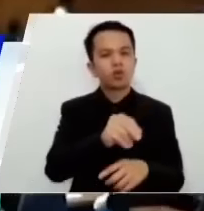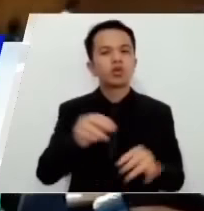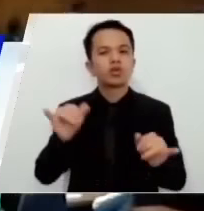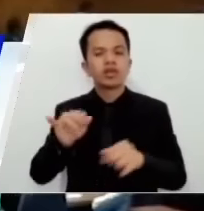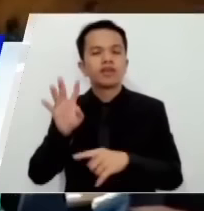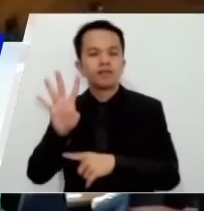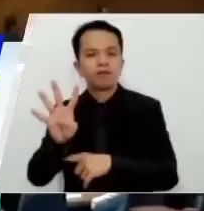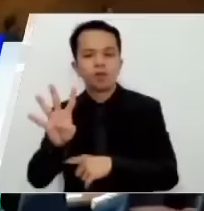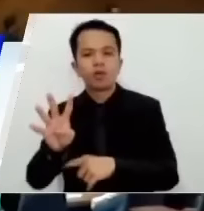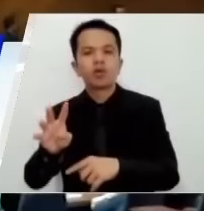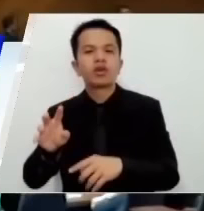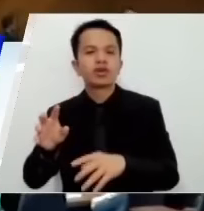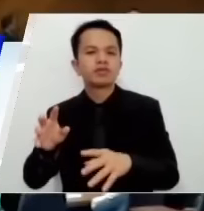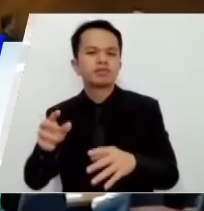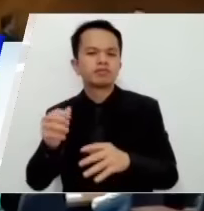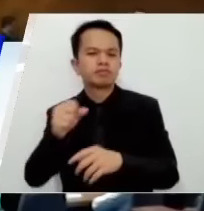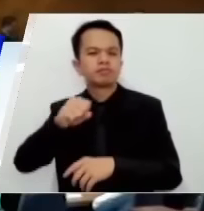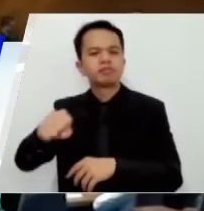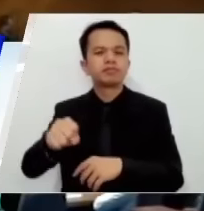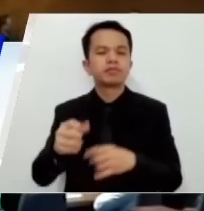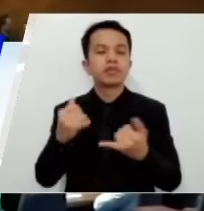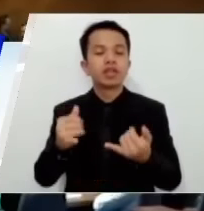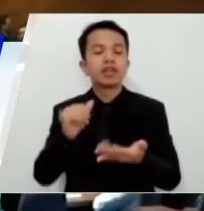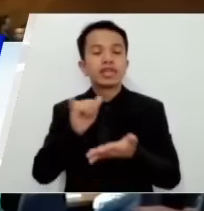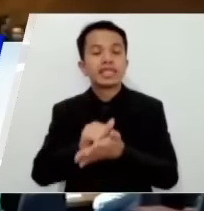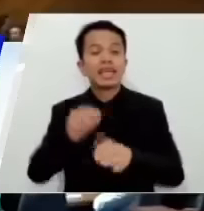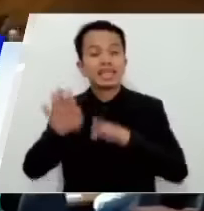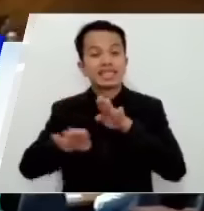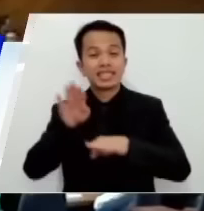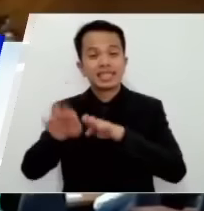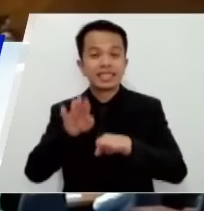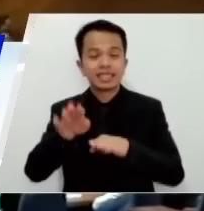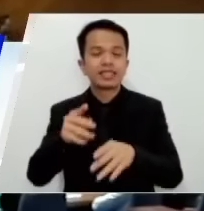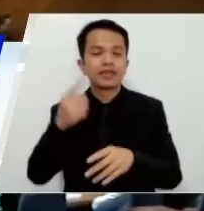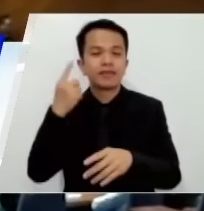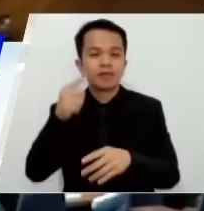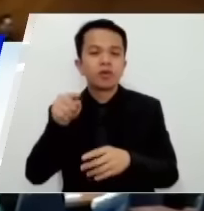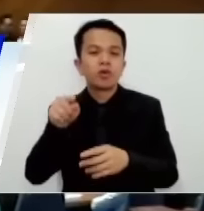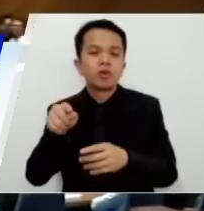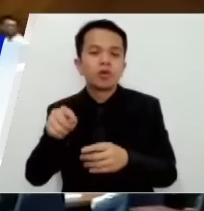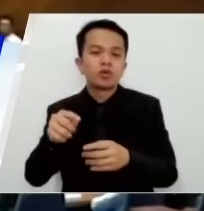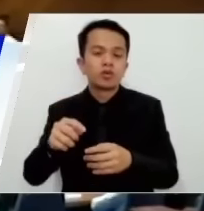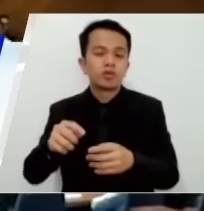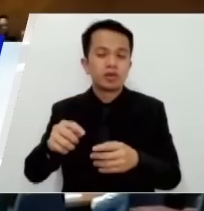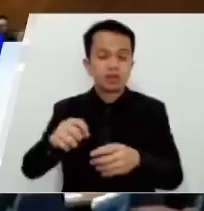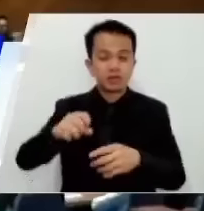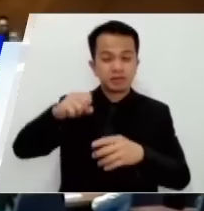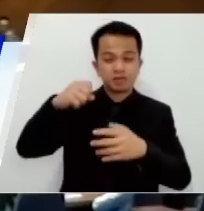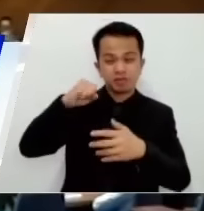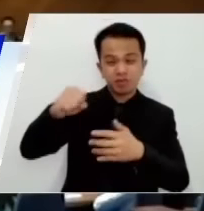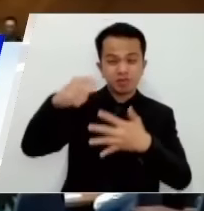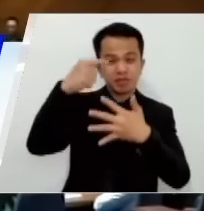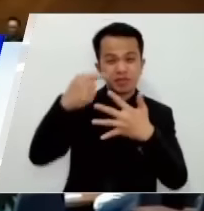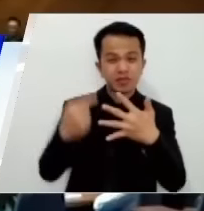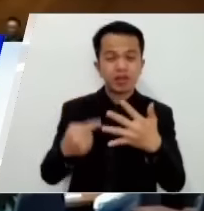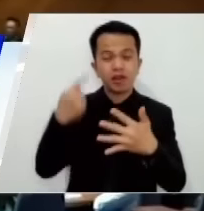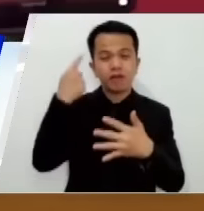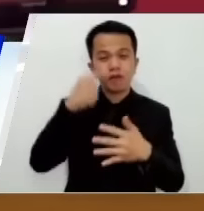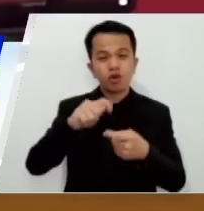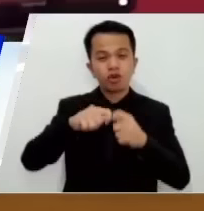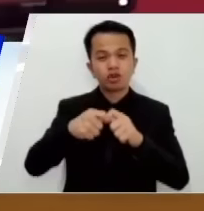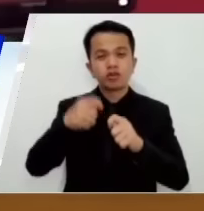nag-abstain ang hakbang sagot ng camara sa mga umano'y paglabag ng smni sa mga terms ng prangkisa